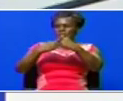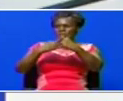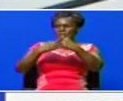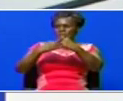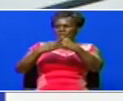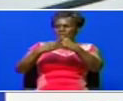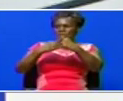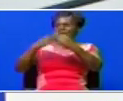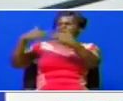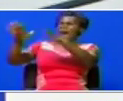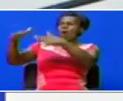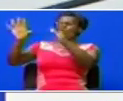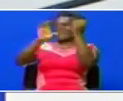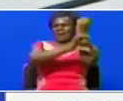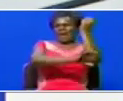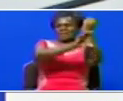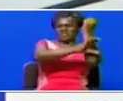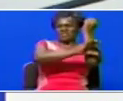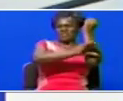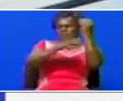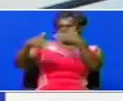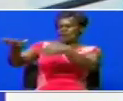That is the diaspora.